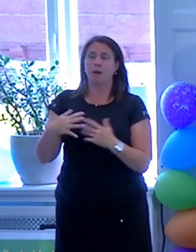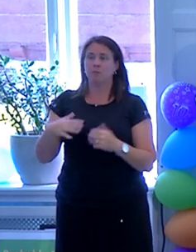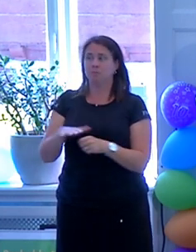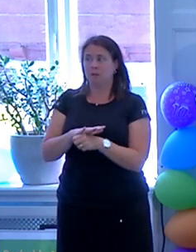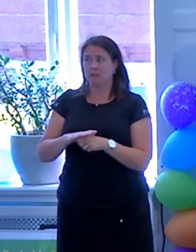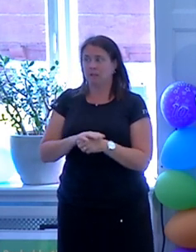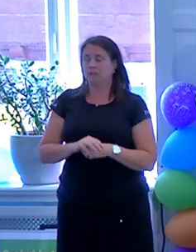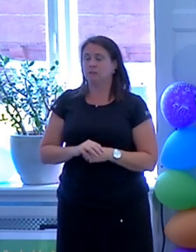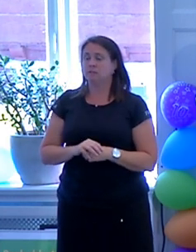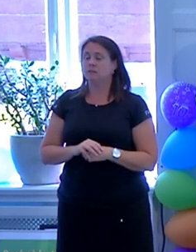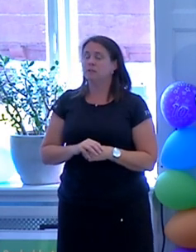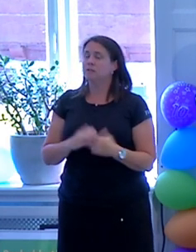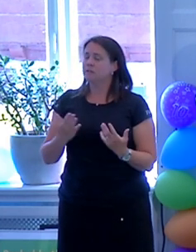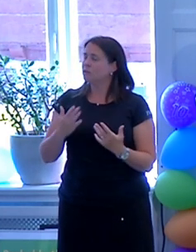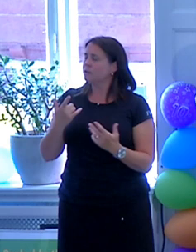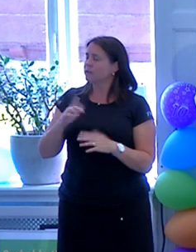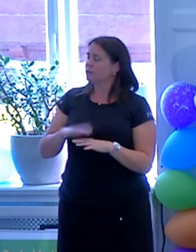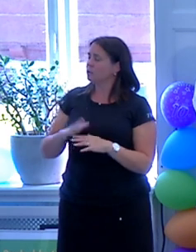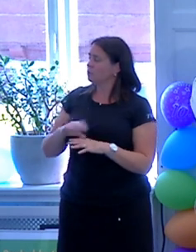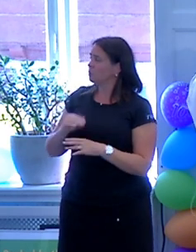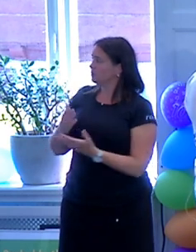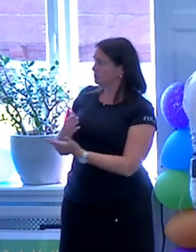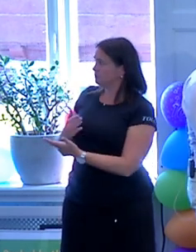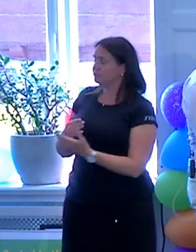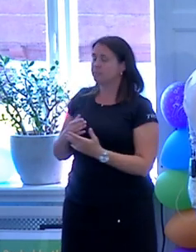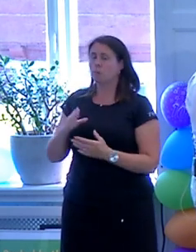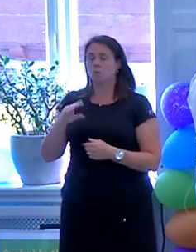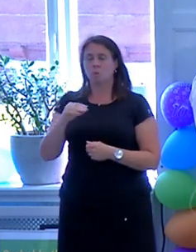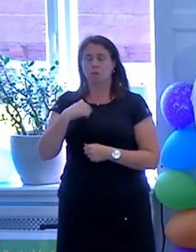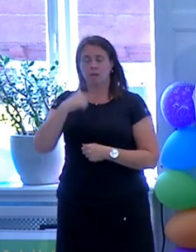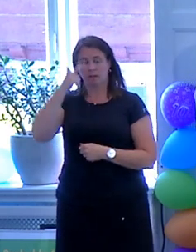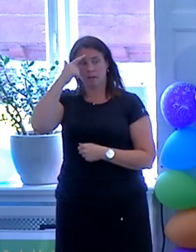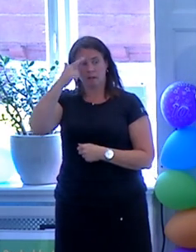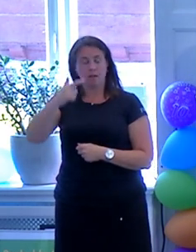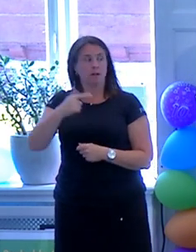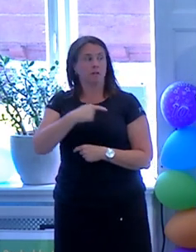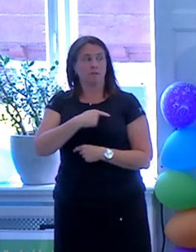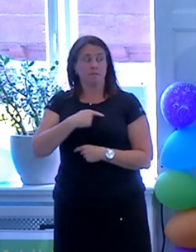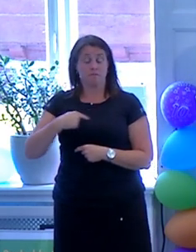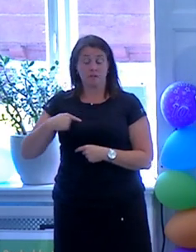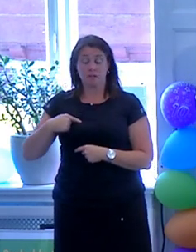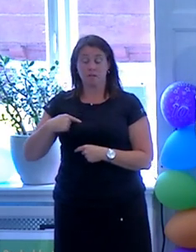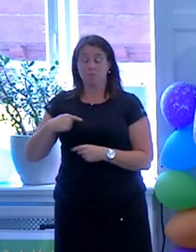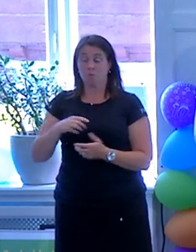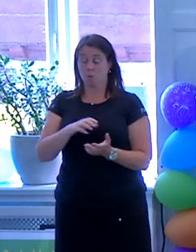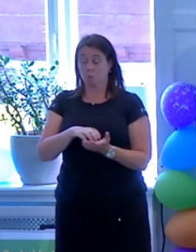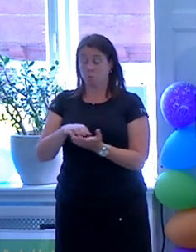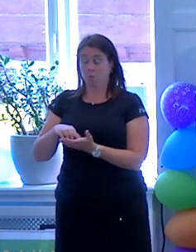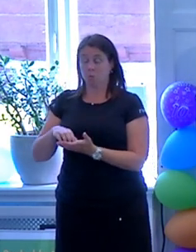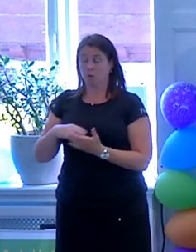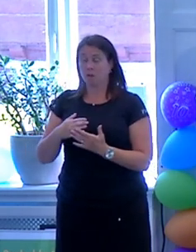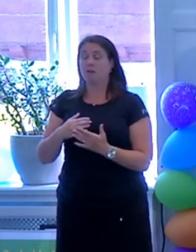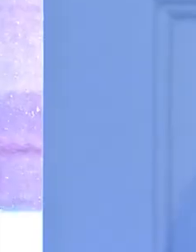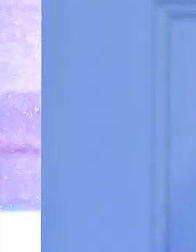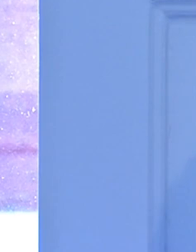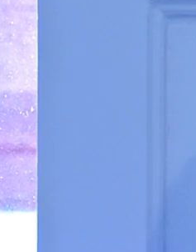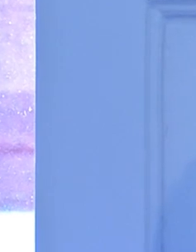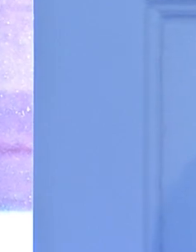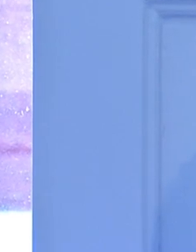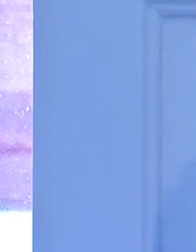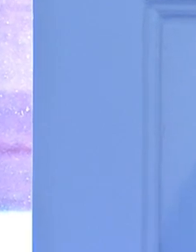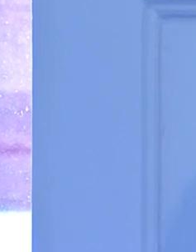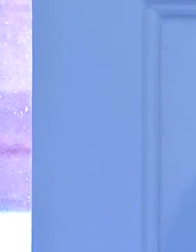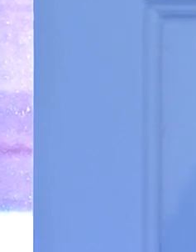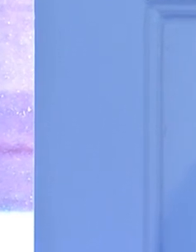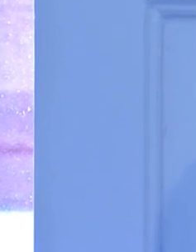arbetsmarknaden. Vad är det du tänker? Alltså jag tänker mest att vi i kommunerna känner till de lokala förutsättningarna. Det vill säga när